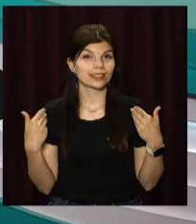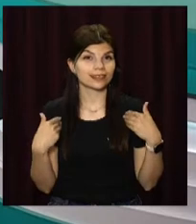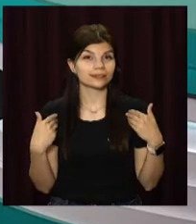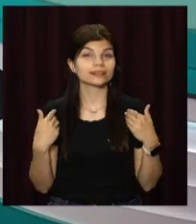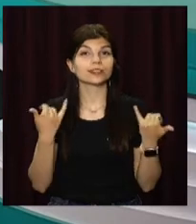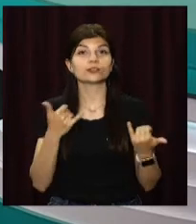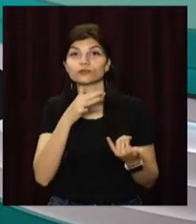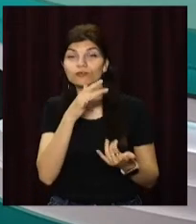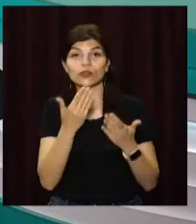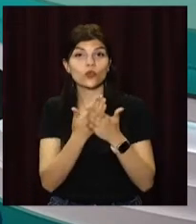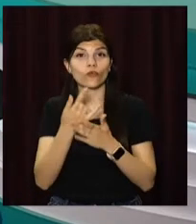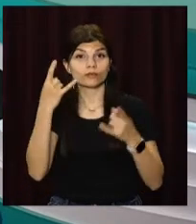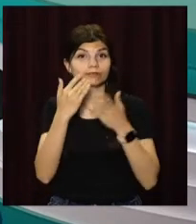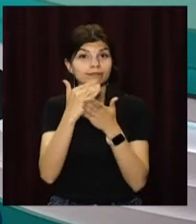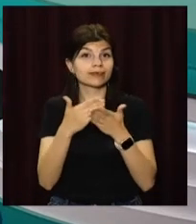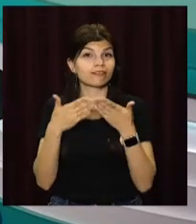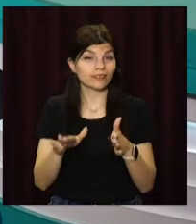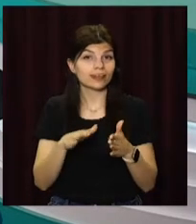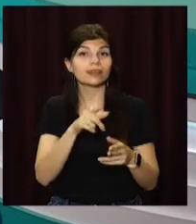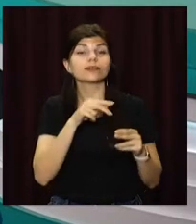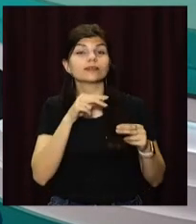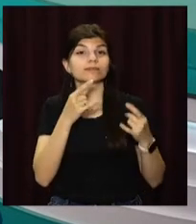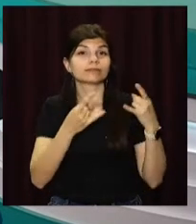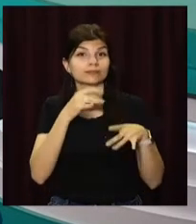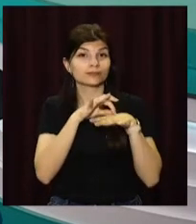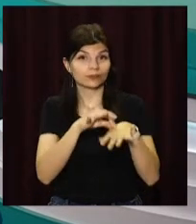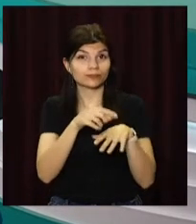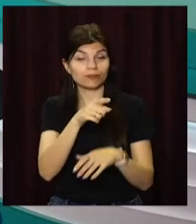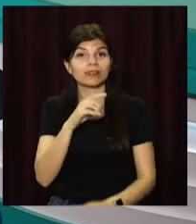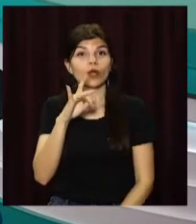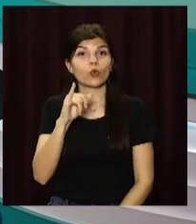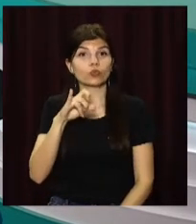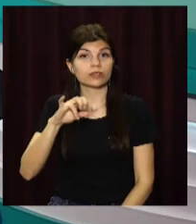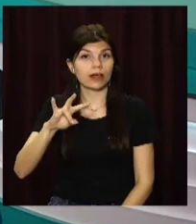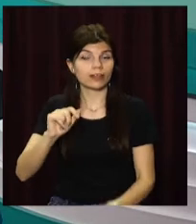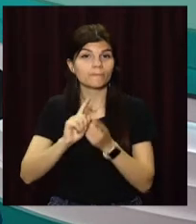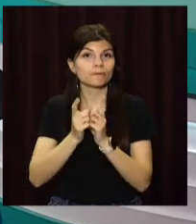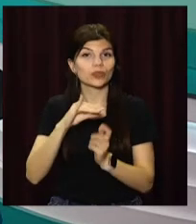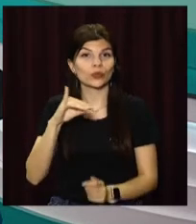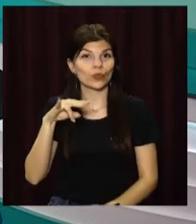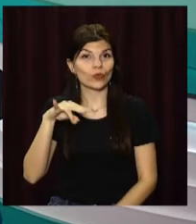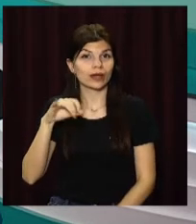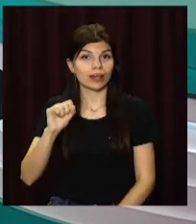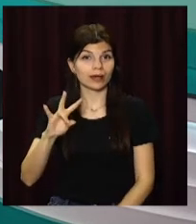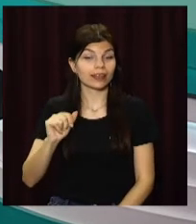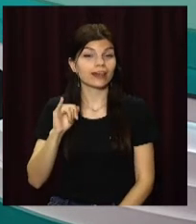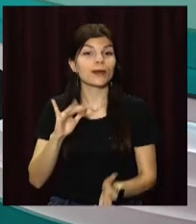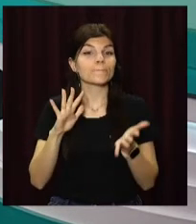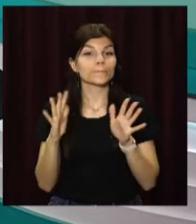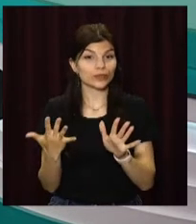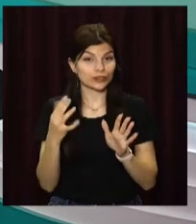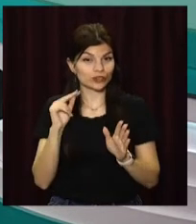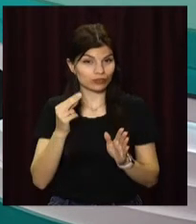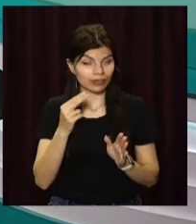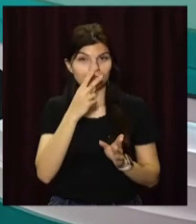Вітаю, час новини на відкритому. У студії для вас працює Руслана Козиряцька та сурдоперекладачка Юліана Пуговкіна. І про події